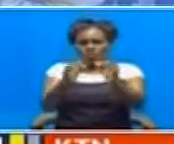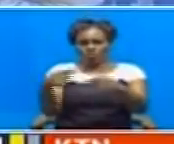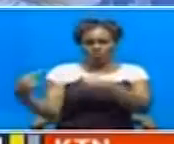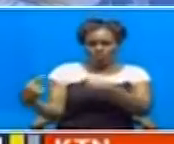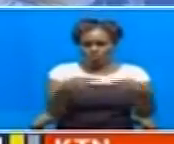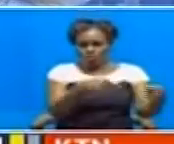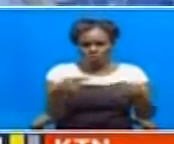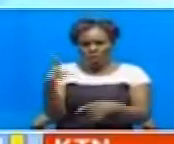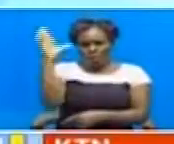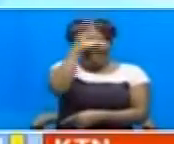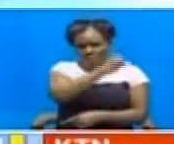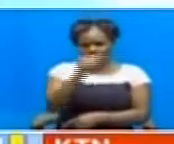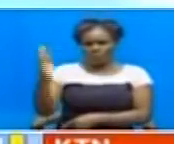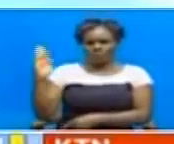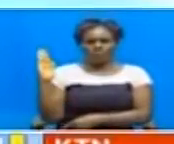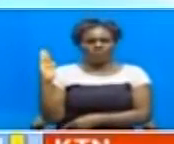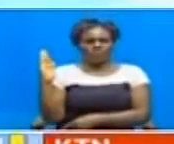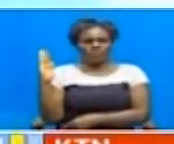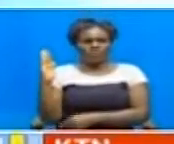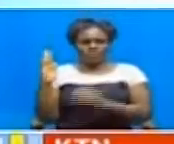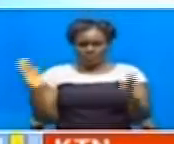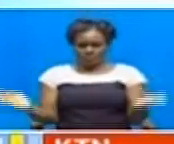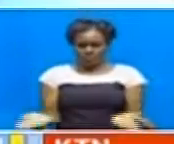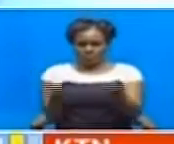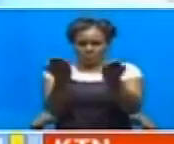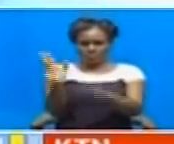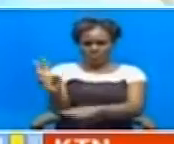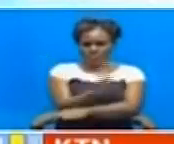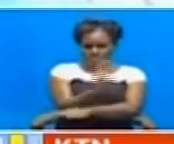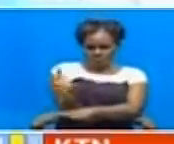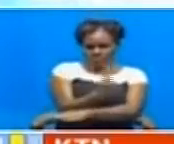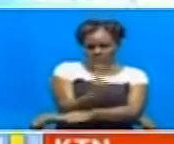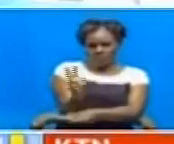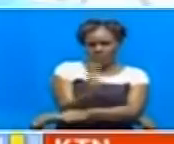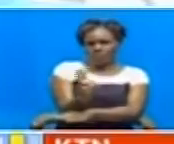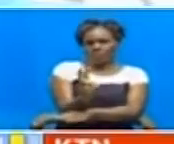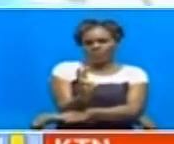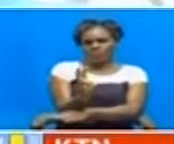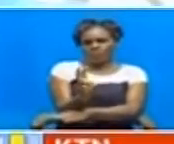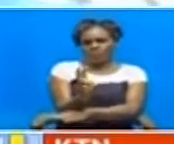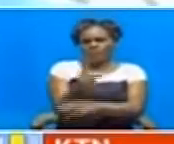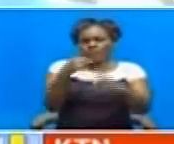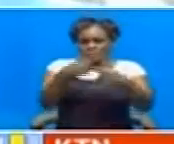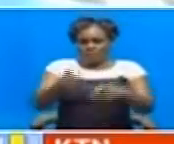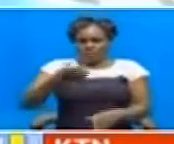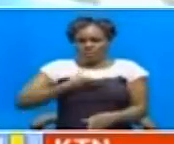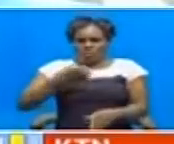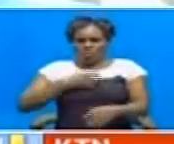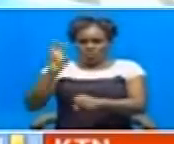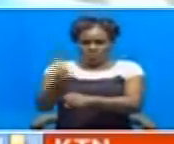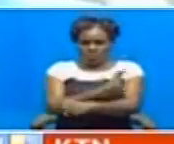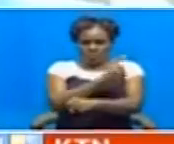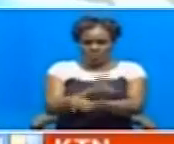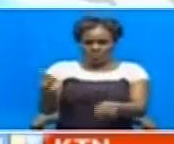kukabiliana na utovu wa usalama. Well, to intensify patrols, we have rolled out our own patrols as